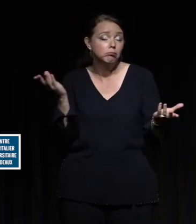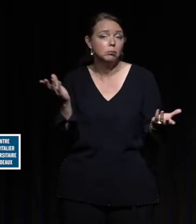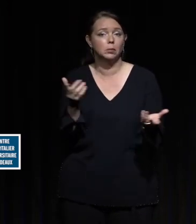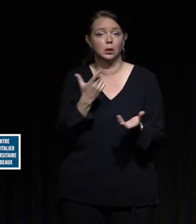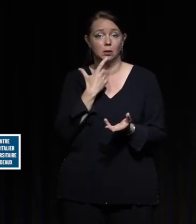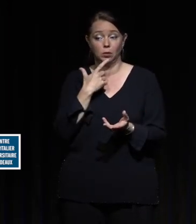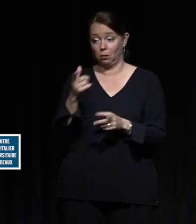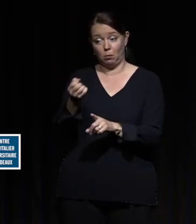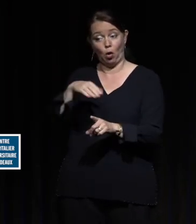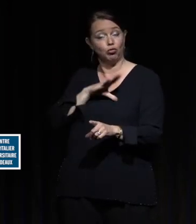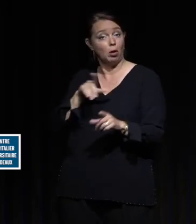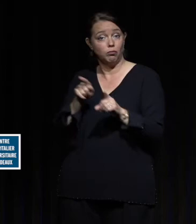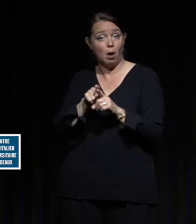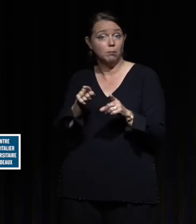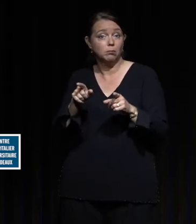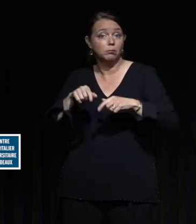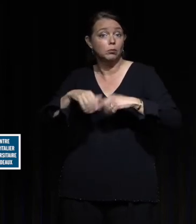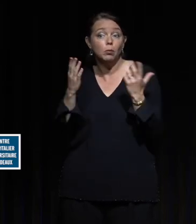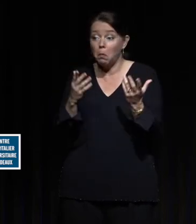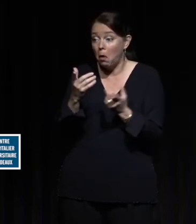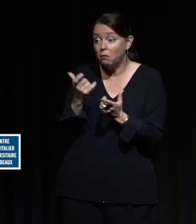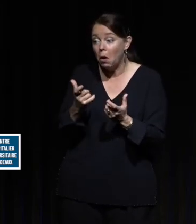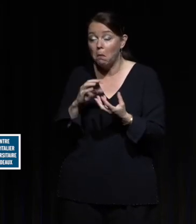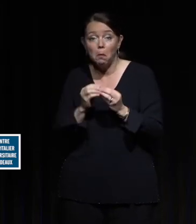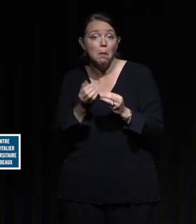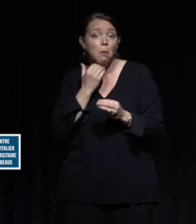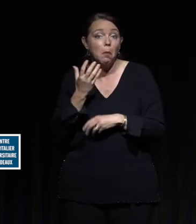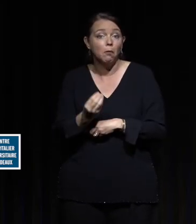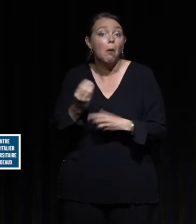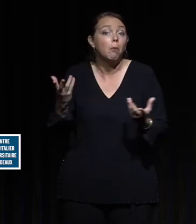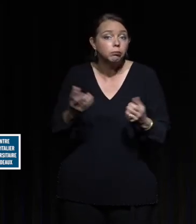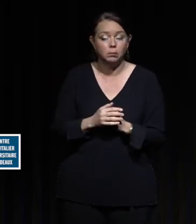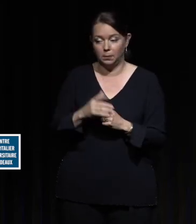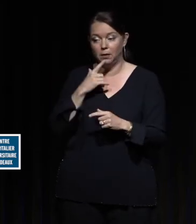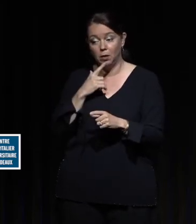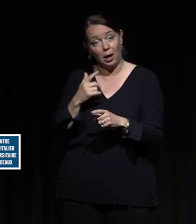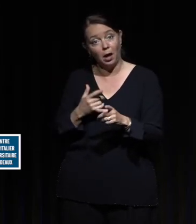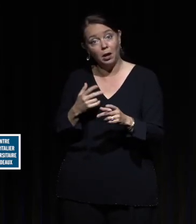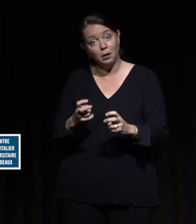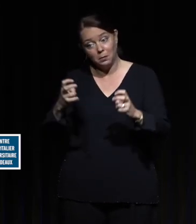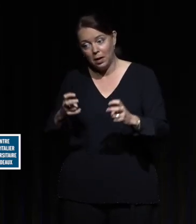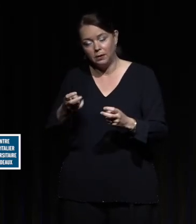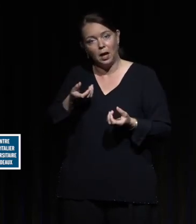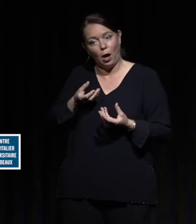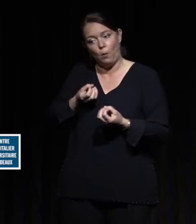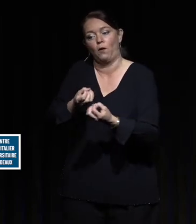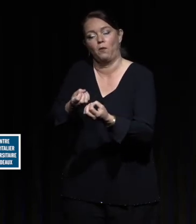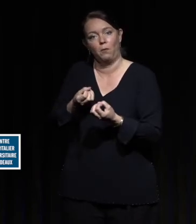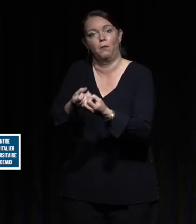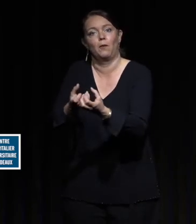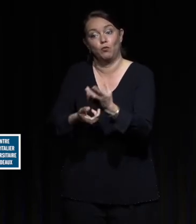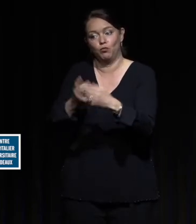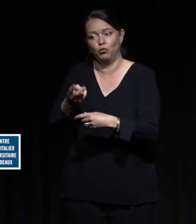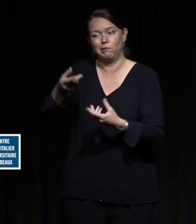c'est-à-dire qu'on vous prend en charge comme une infertilité inexpliquée, c'est-à-dire qu'on va augmenter votre risque de grossesse en vous stimulant et en faisant plus ou